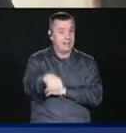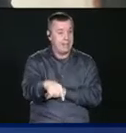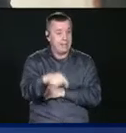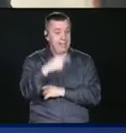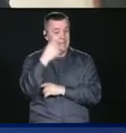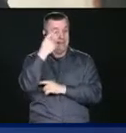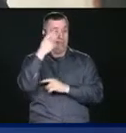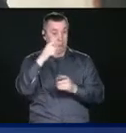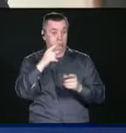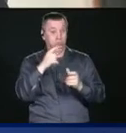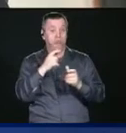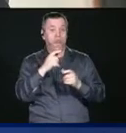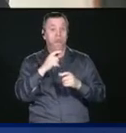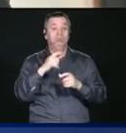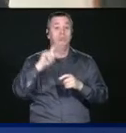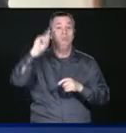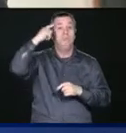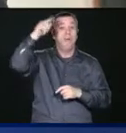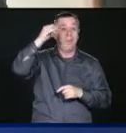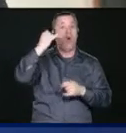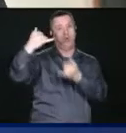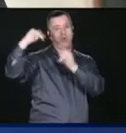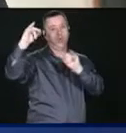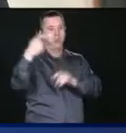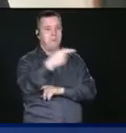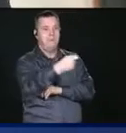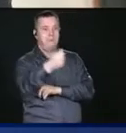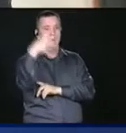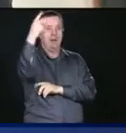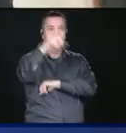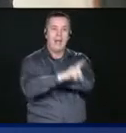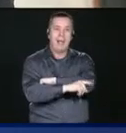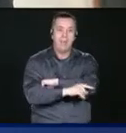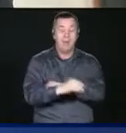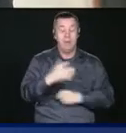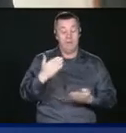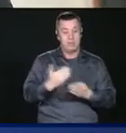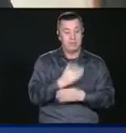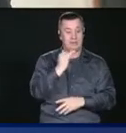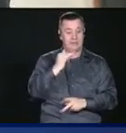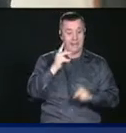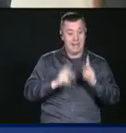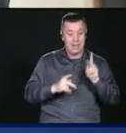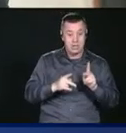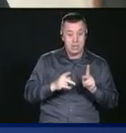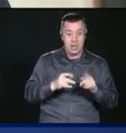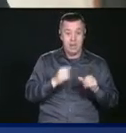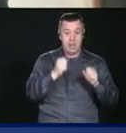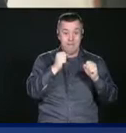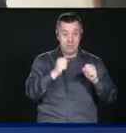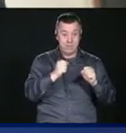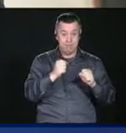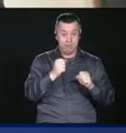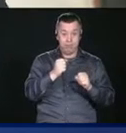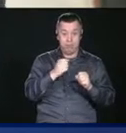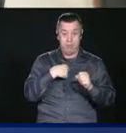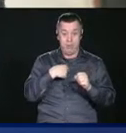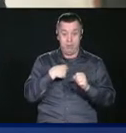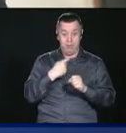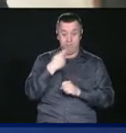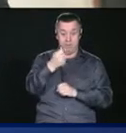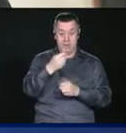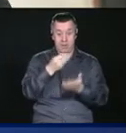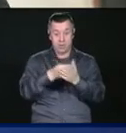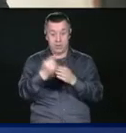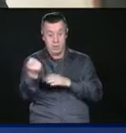gens ou même les garder à l'emploi. C'est la meilleure façon de relancer l'économie, que les personnes aient le lien